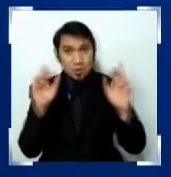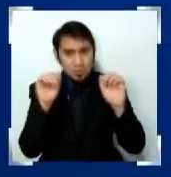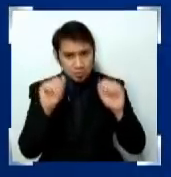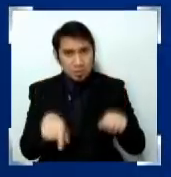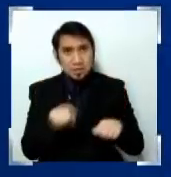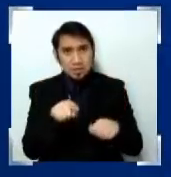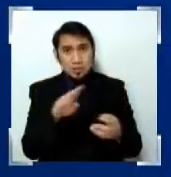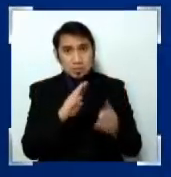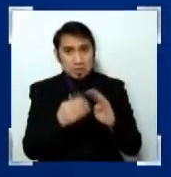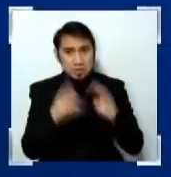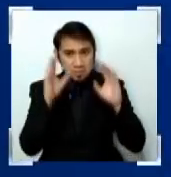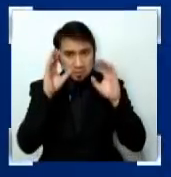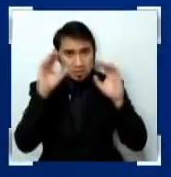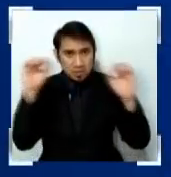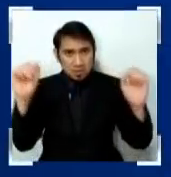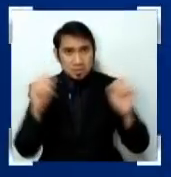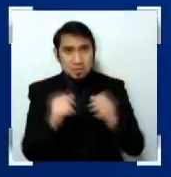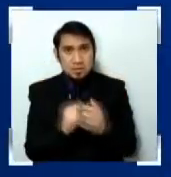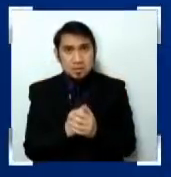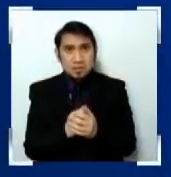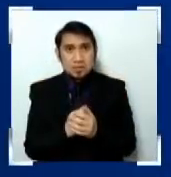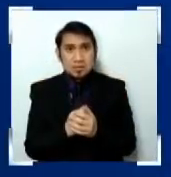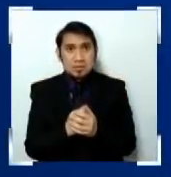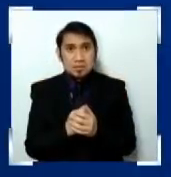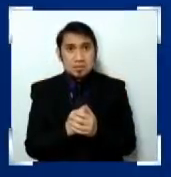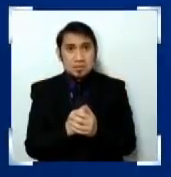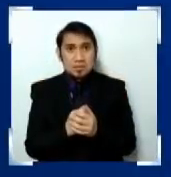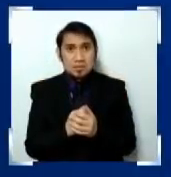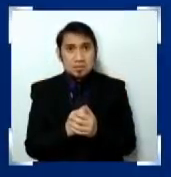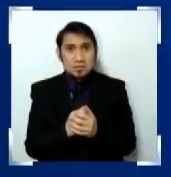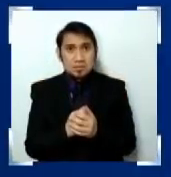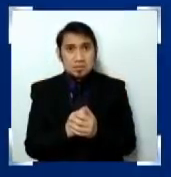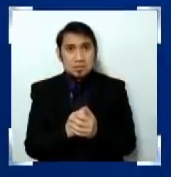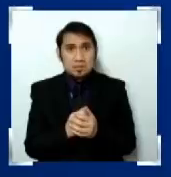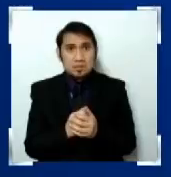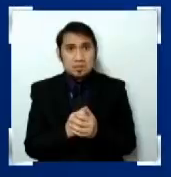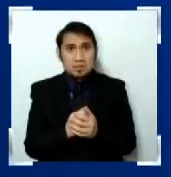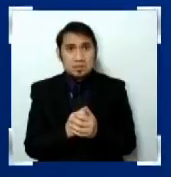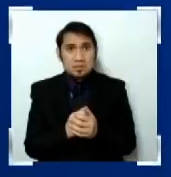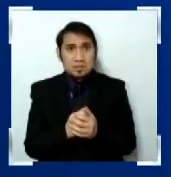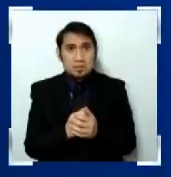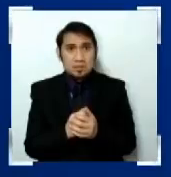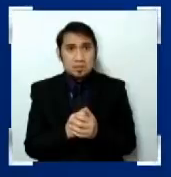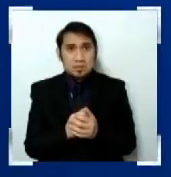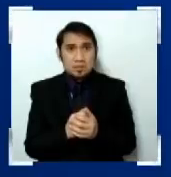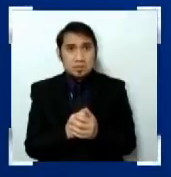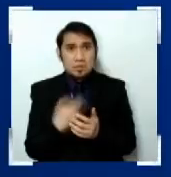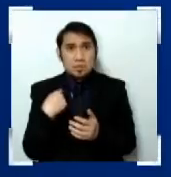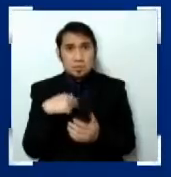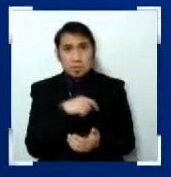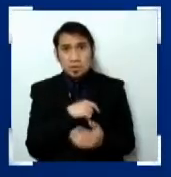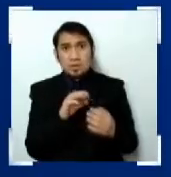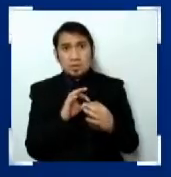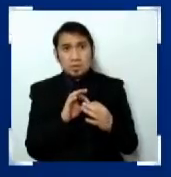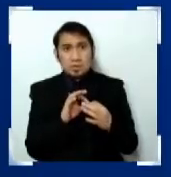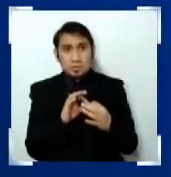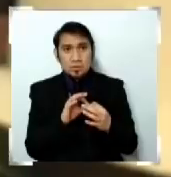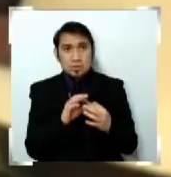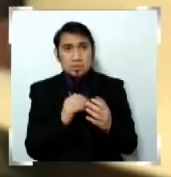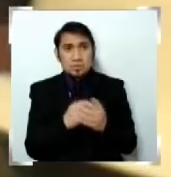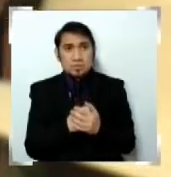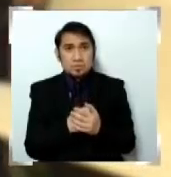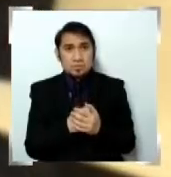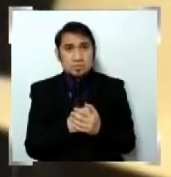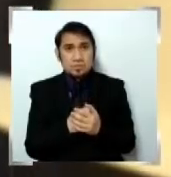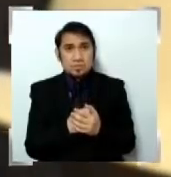sure sa company President Duterte, we will build one candidate and we'll unite under the instruction ng ating Pangulo.